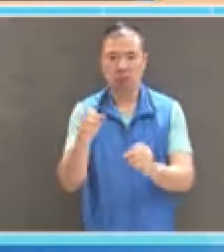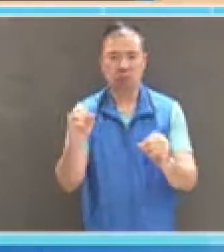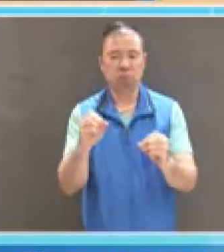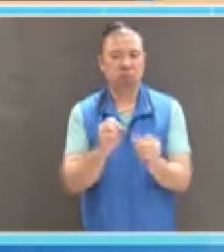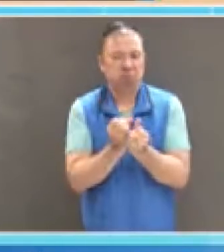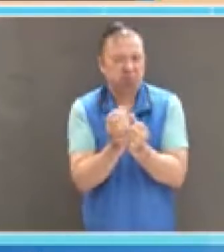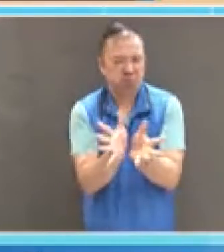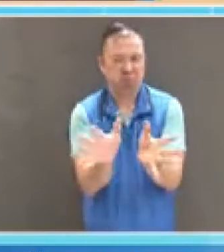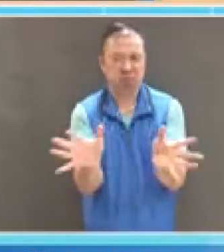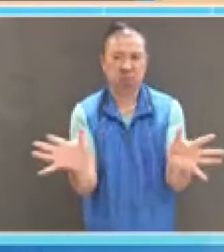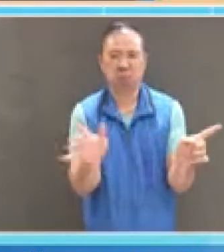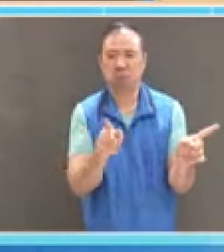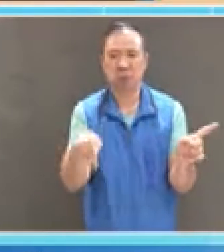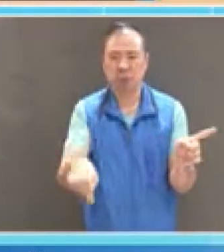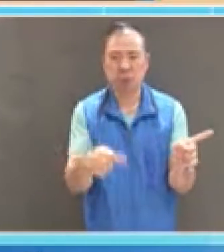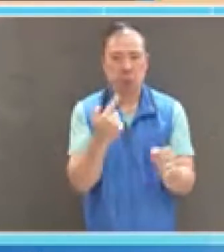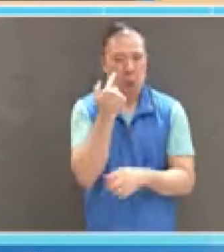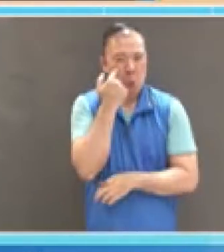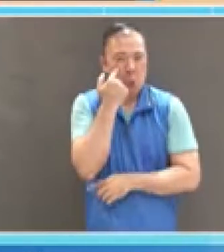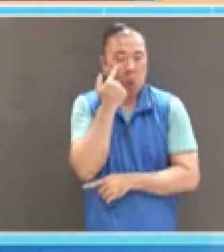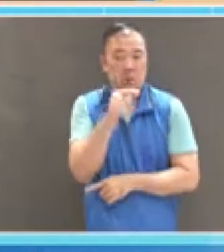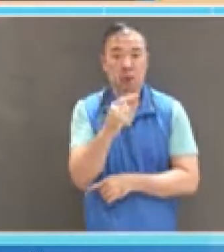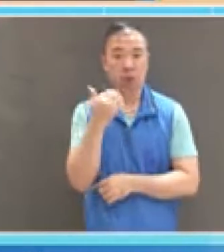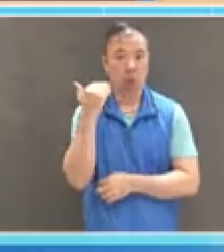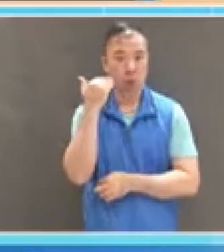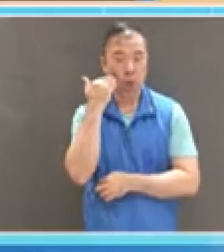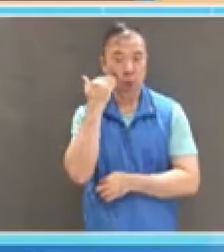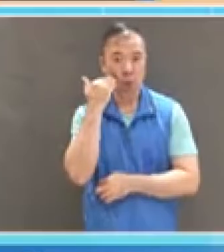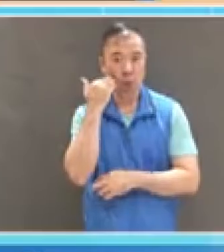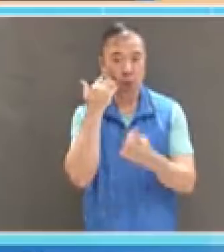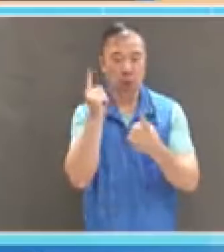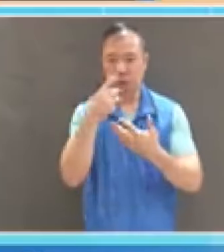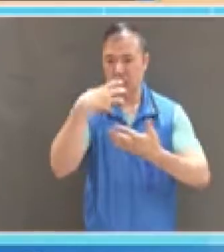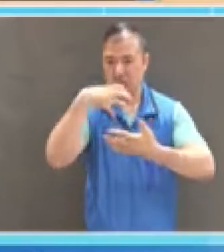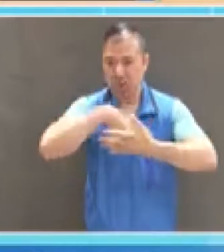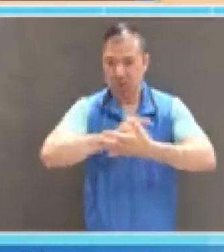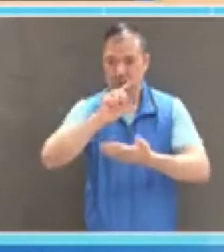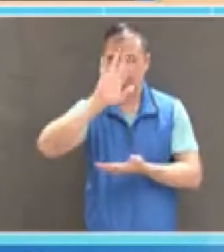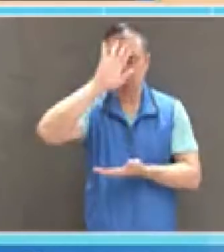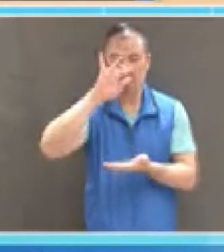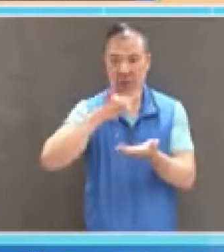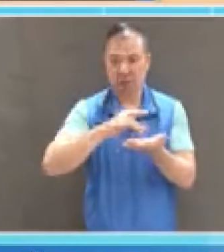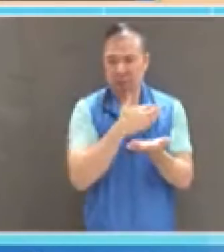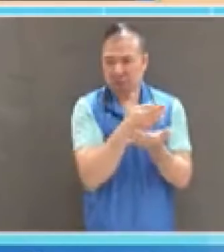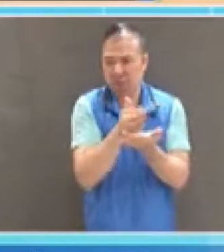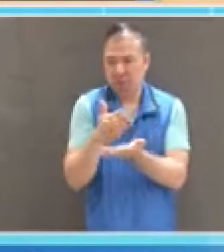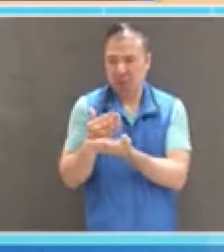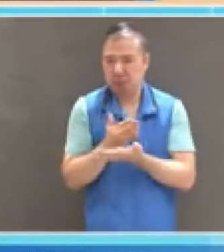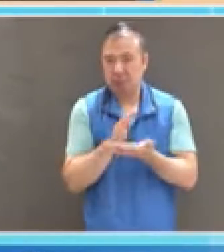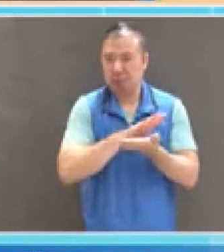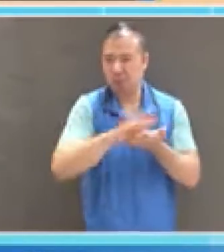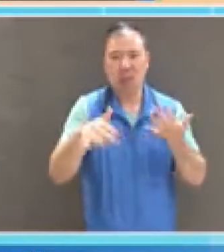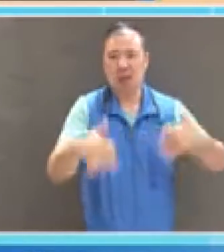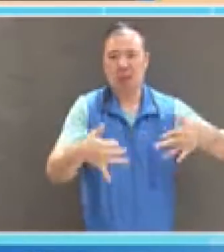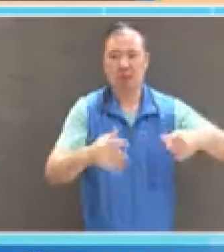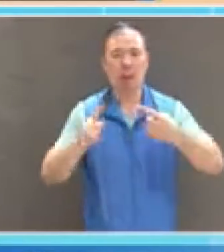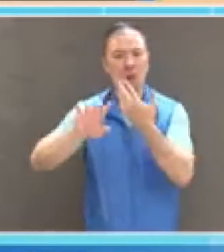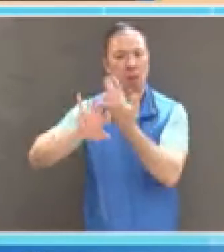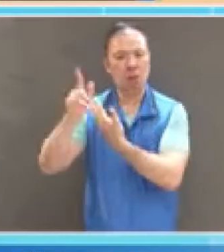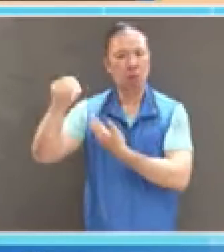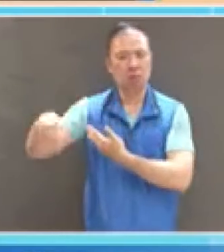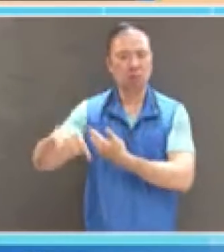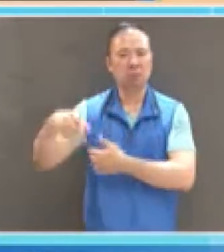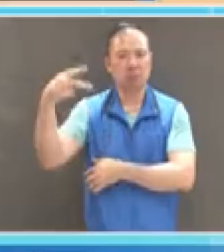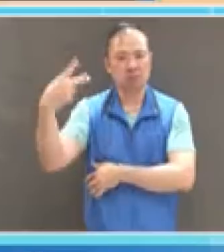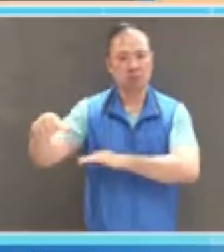阵，内底清未回时阵，外靠不能再让他进来。所以昨天那个公布以后，我